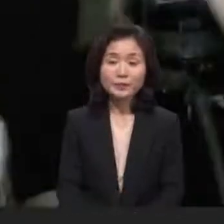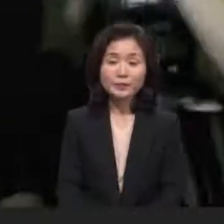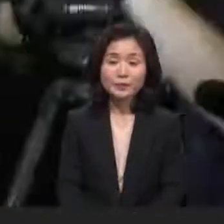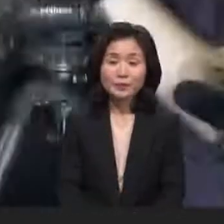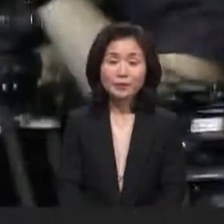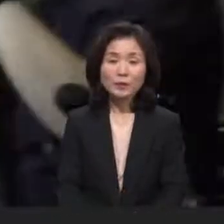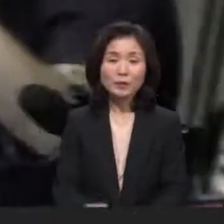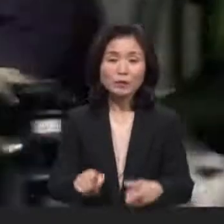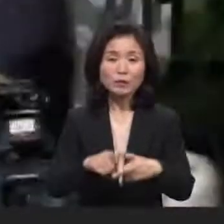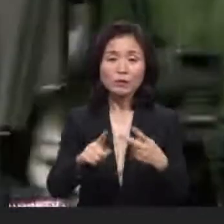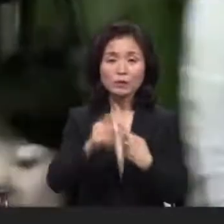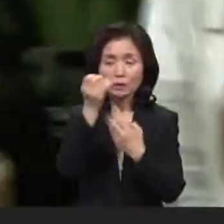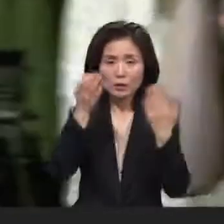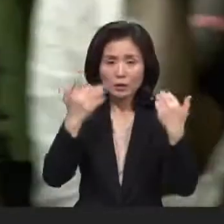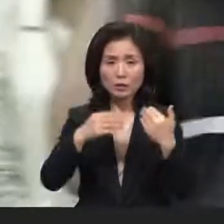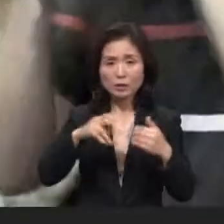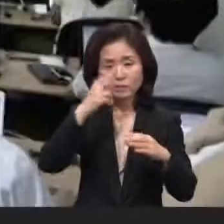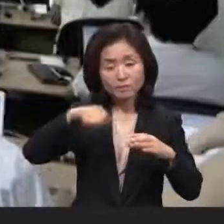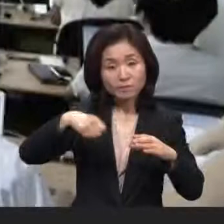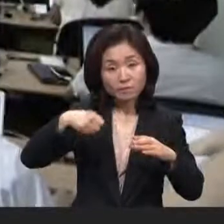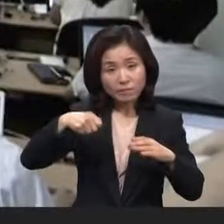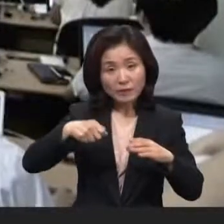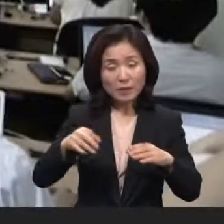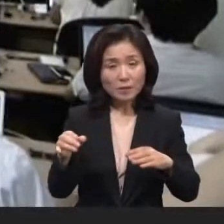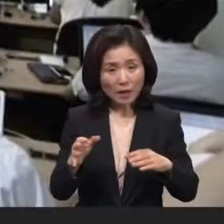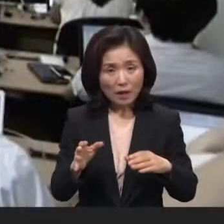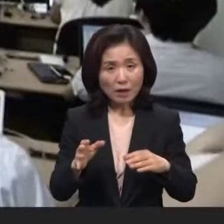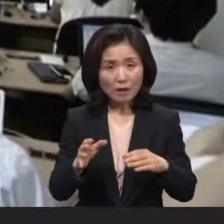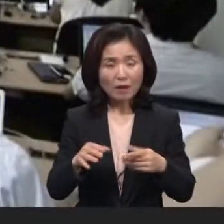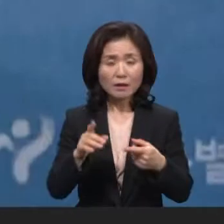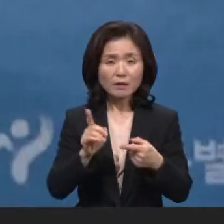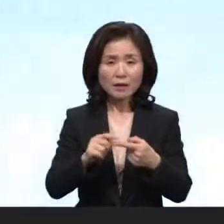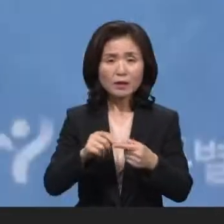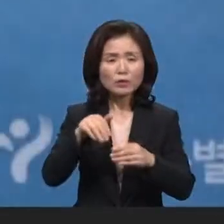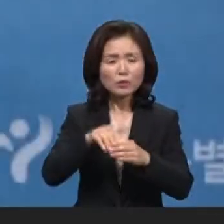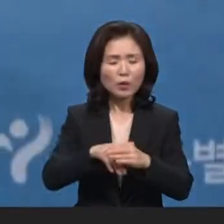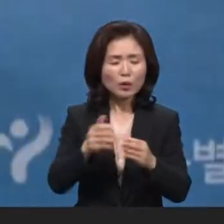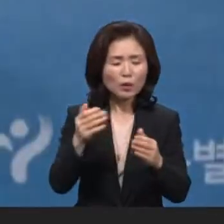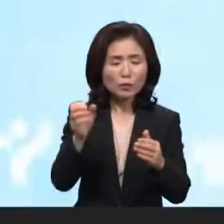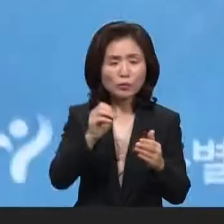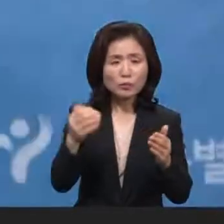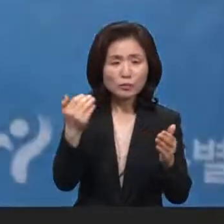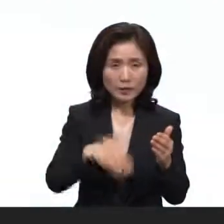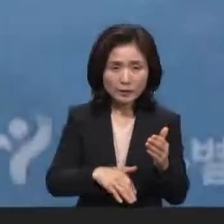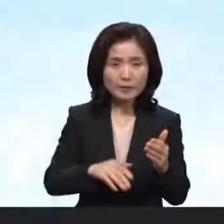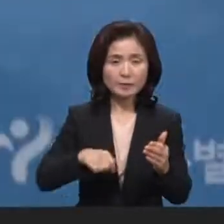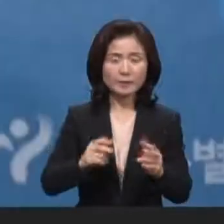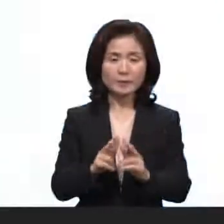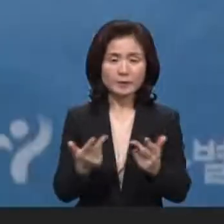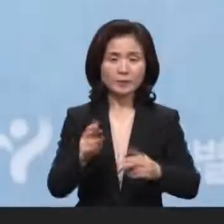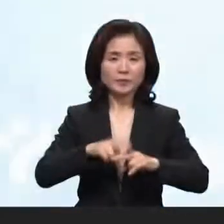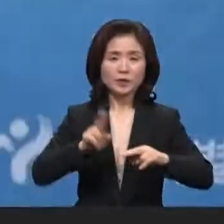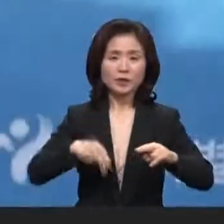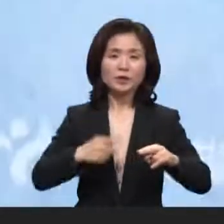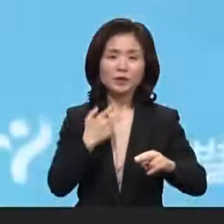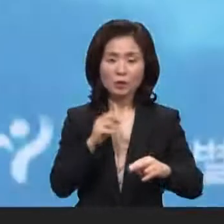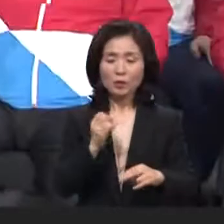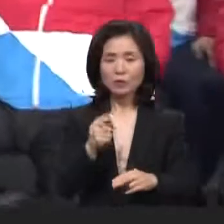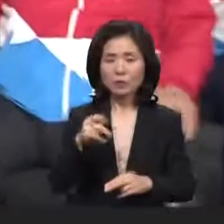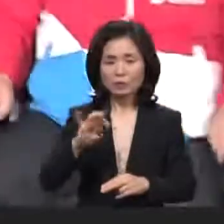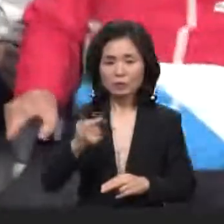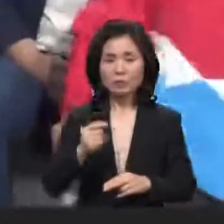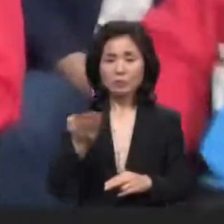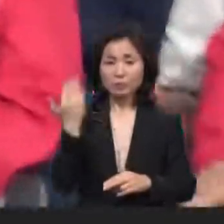초중고등학교 무상급식 찬반 주민투표가 투표율 미달로 무산된 b 스스로 자리를 물러났던 오세훈 전 서울시장